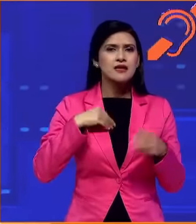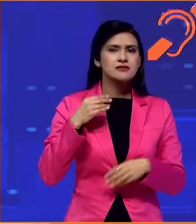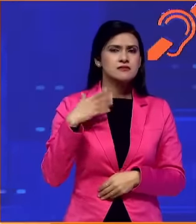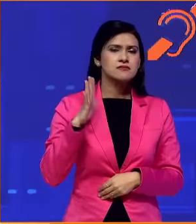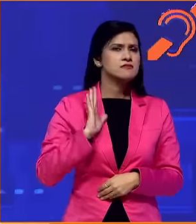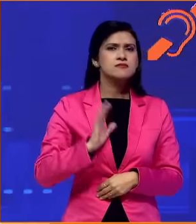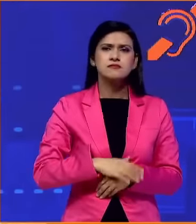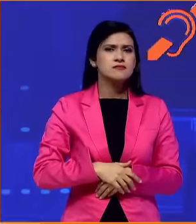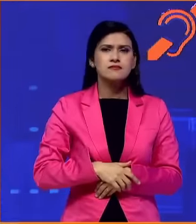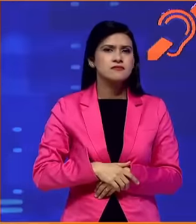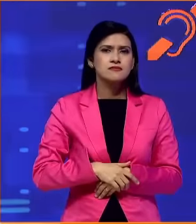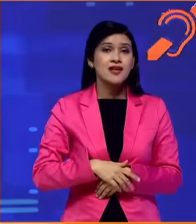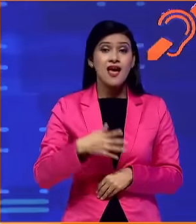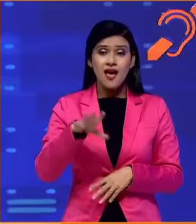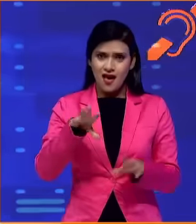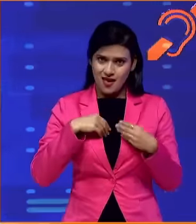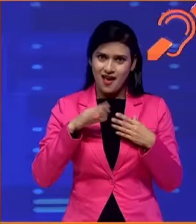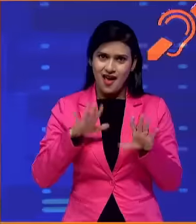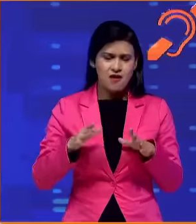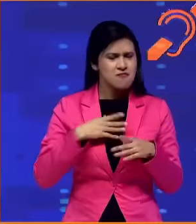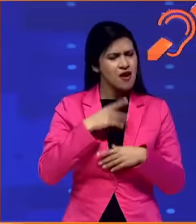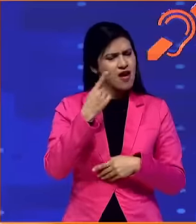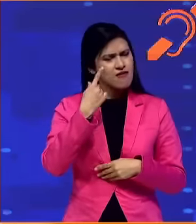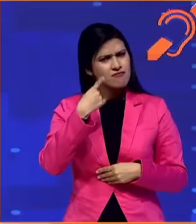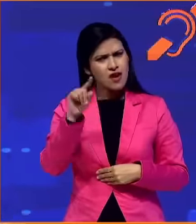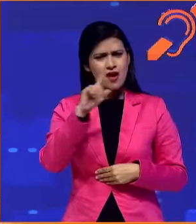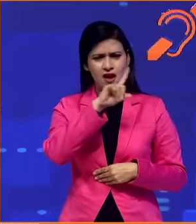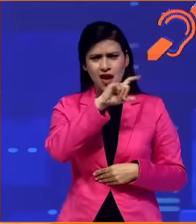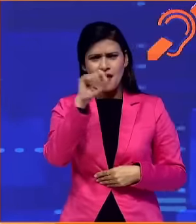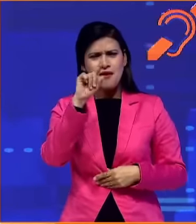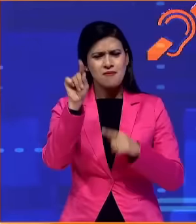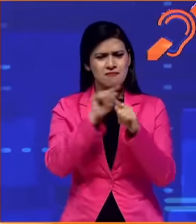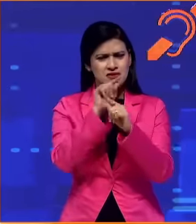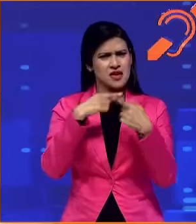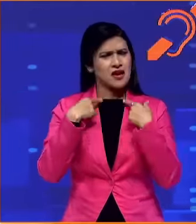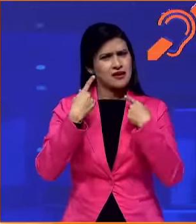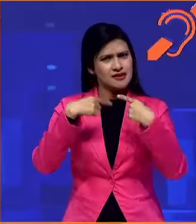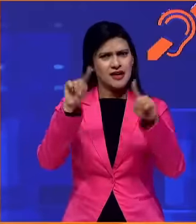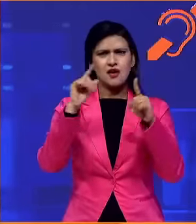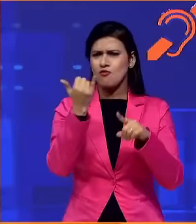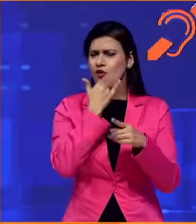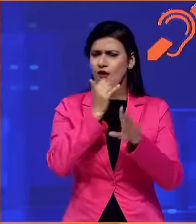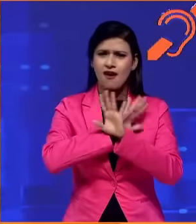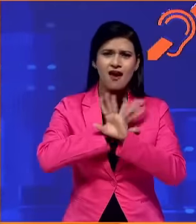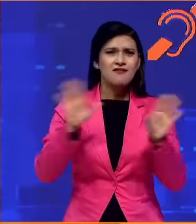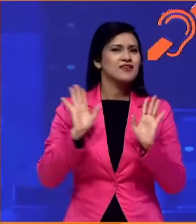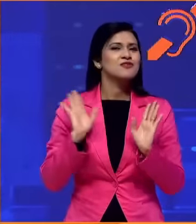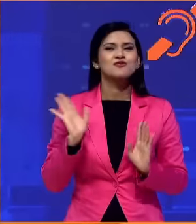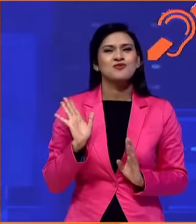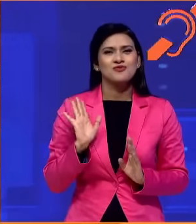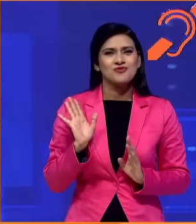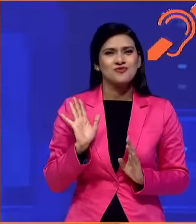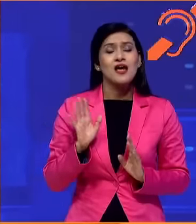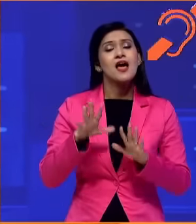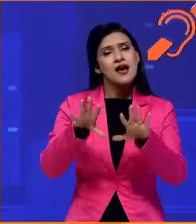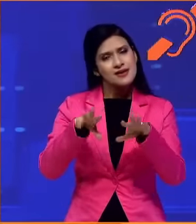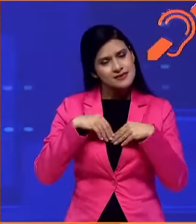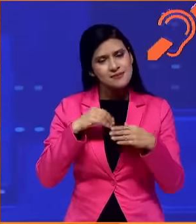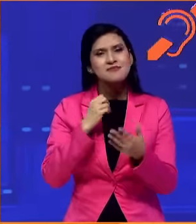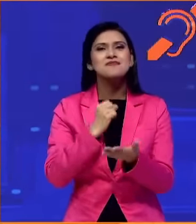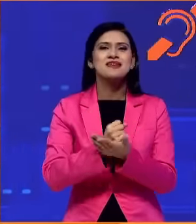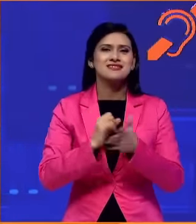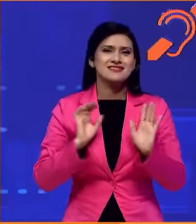कोईभीइसेस्वीकारकरनेकोतैयारनहींहै;वेऐसेव्यवहारकरतेहैं मानोवेपरिपूर्णहोंऔरकभी कुछगलतकरयाकहनहींसकते।यहइसतरहकामनहींकरता। आपनेबहुतअच्छी